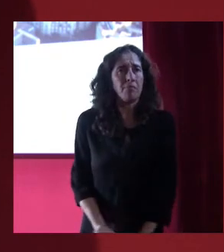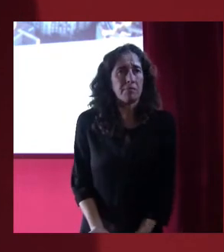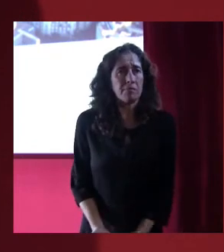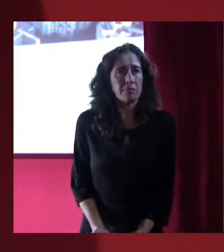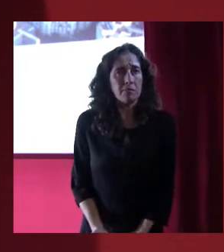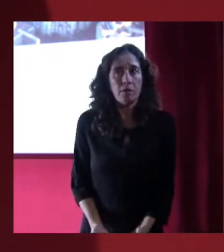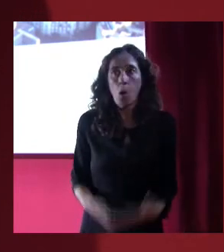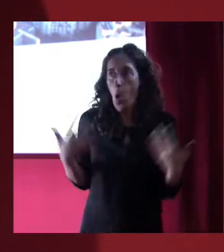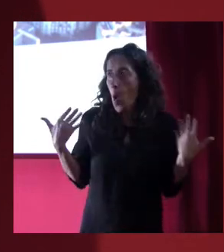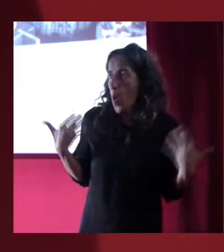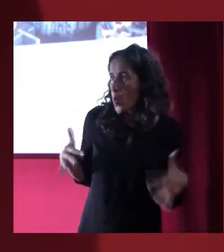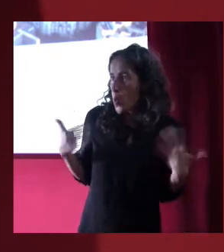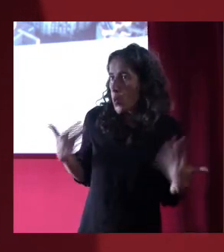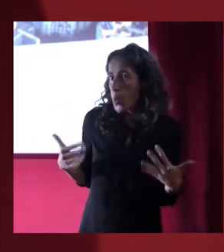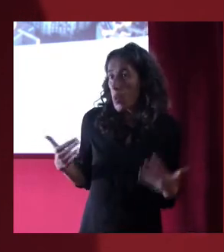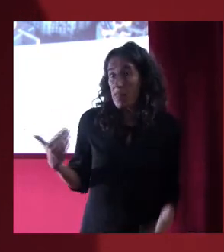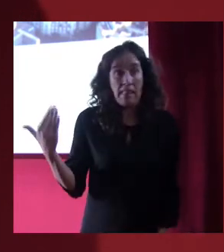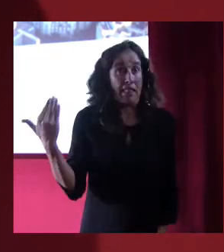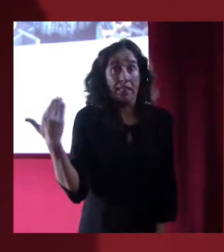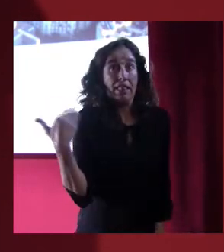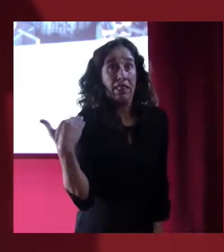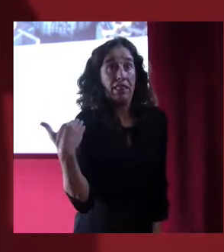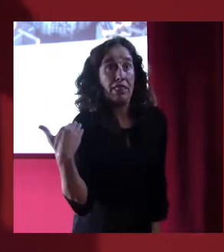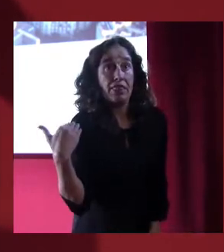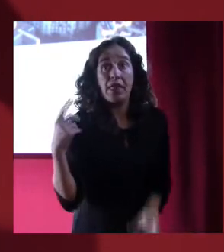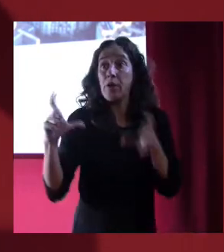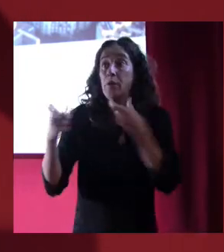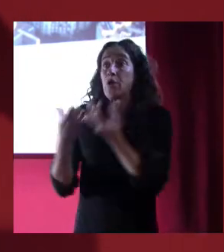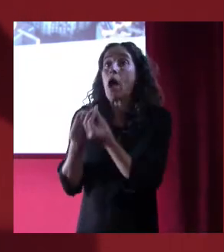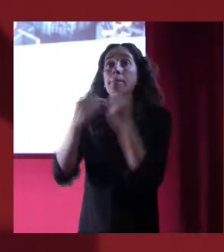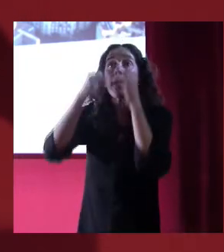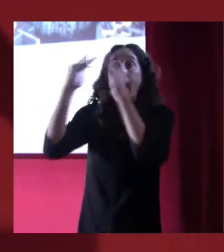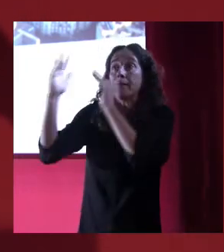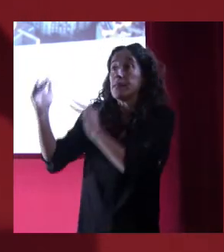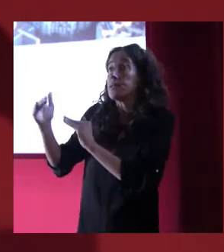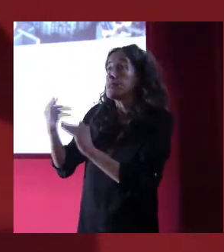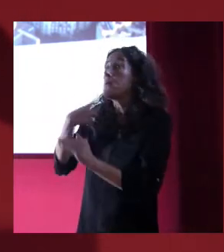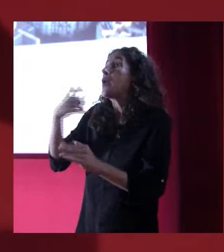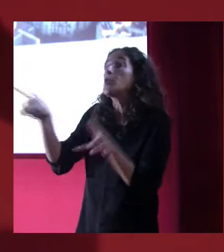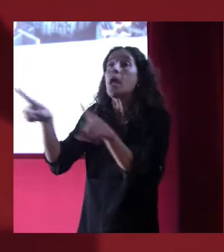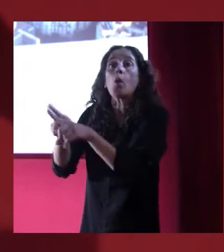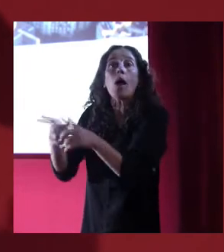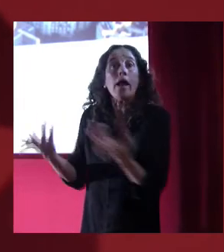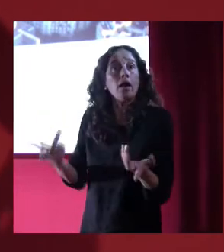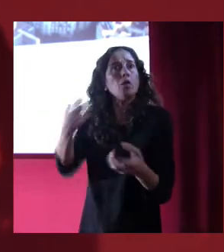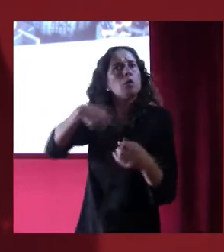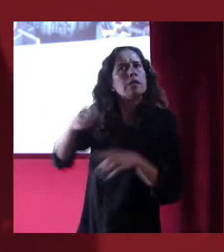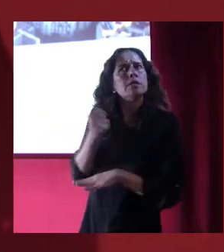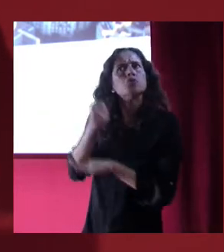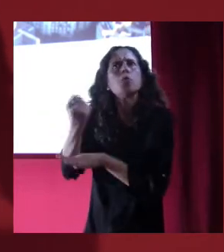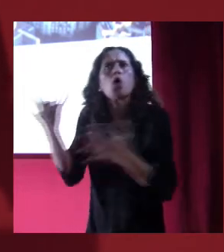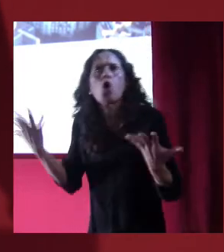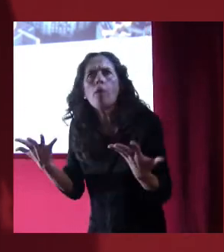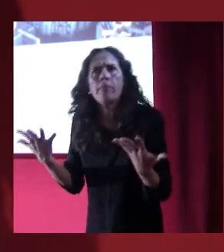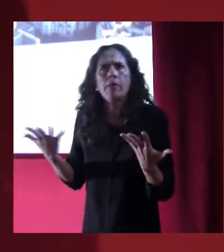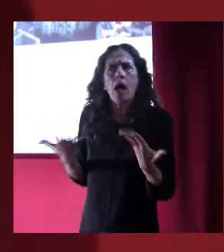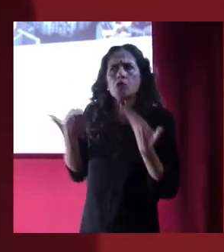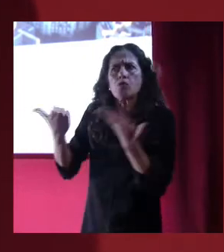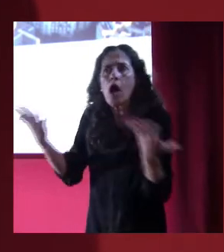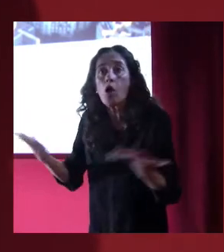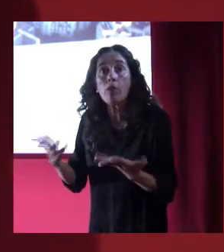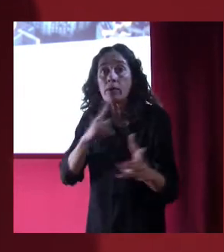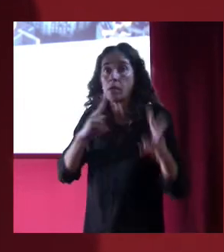És demolidor. Al cap de poc, en una reunió amb entitats, vaig tornar a fer la mateixa pregunta. Què podem fer per vosaltres? I vaig tenir la